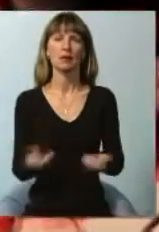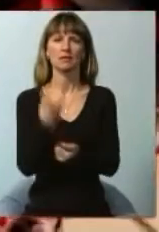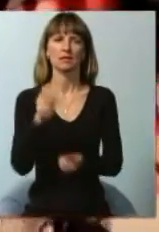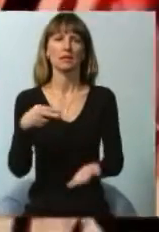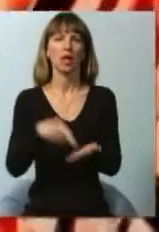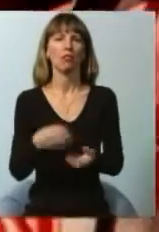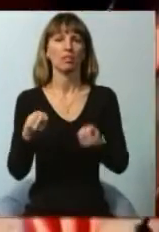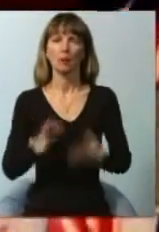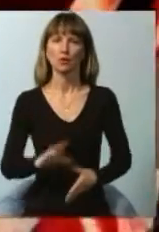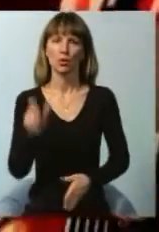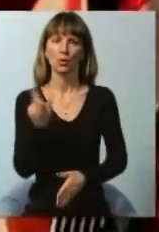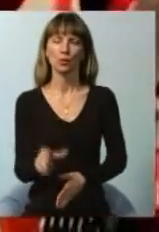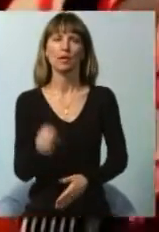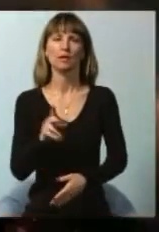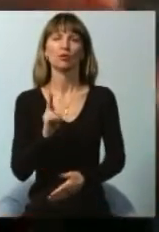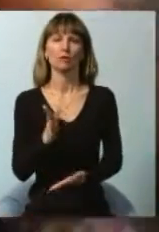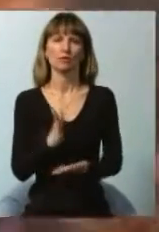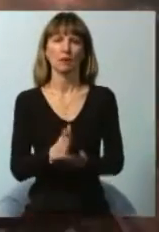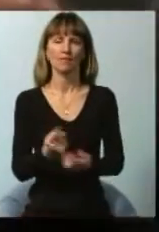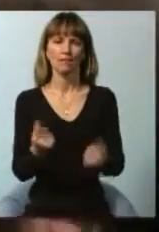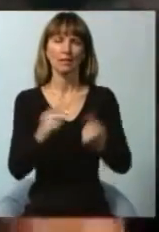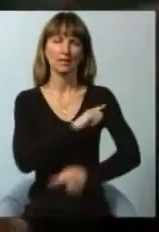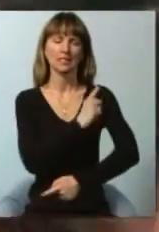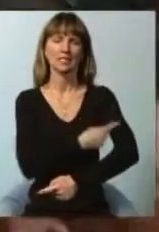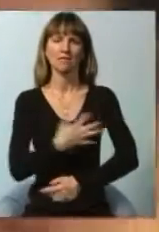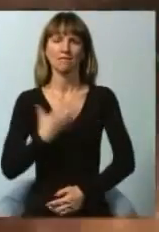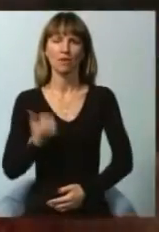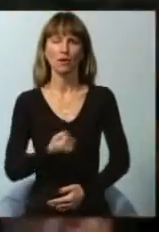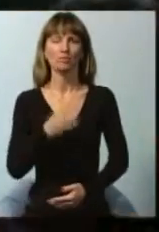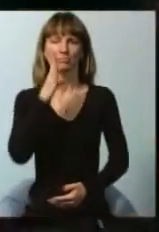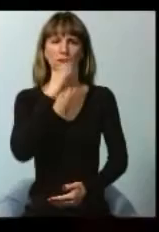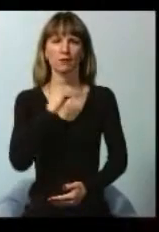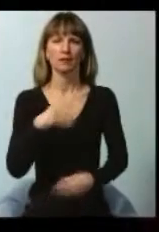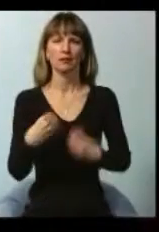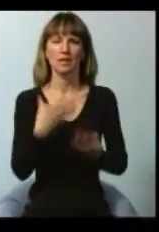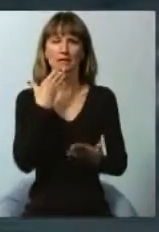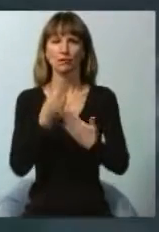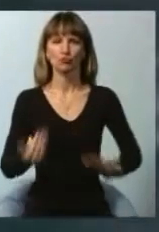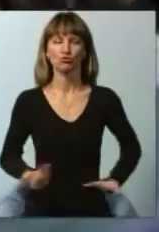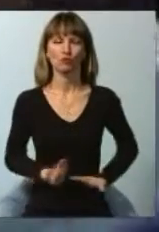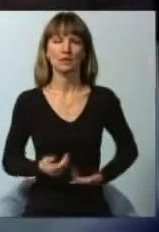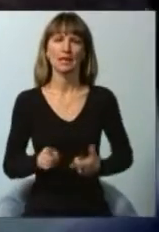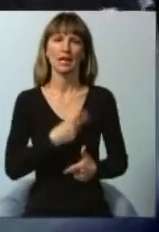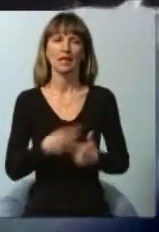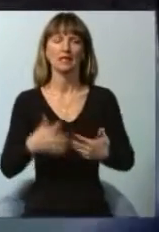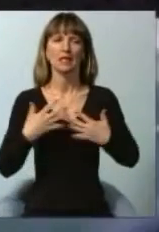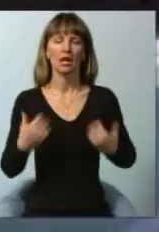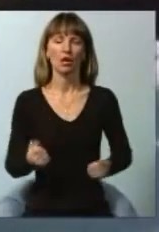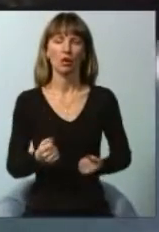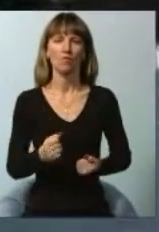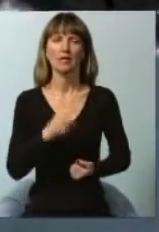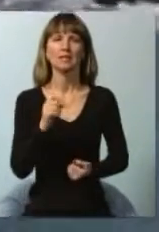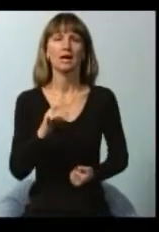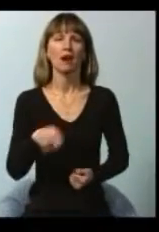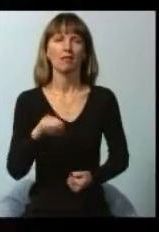прості люди, а ті, хто володіє великою силою волі, які здатні пожертвувати своїм життям чи здоров'ям заради